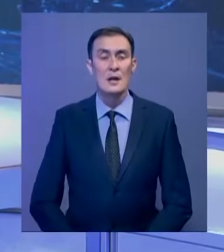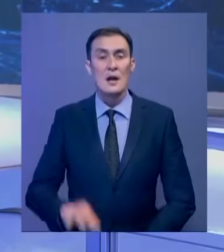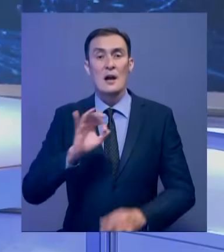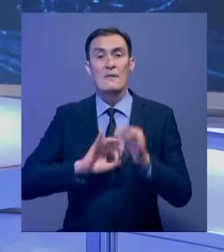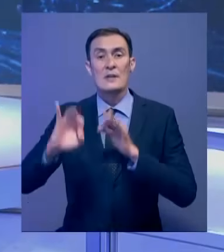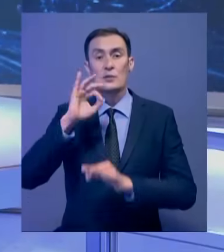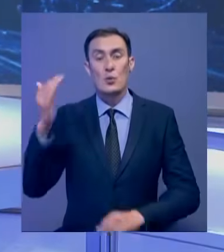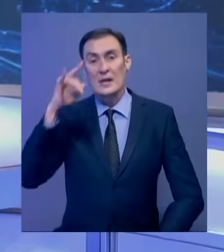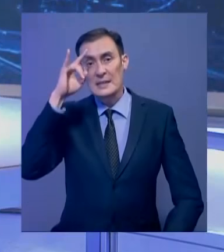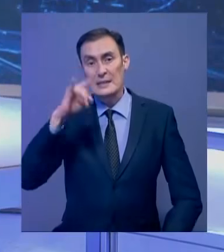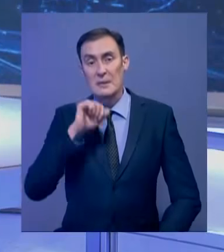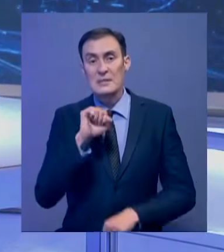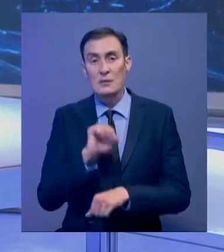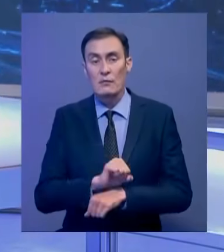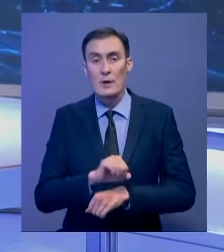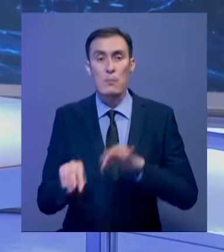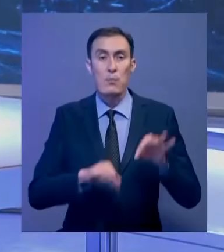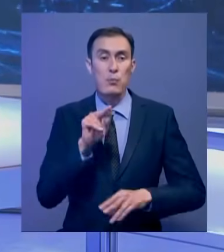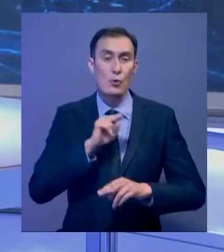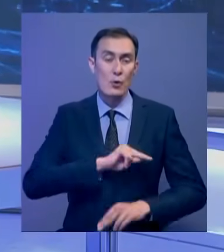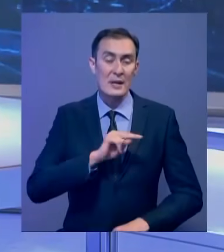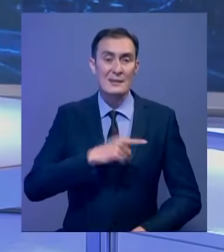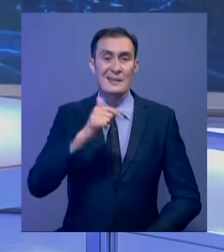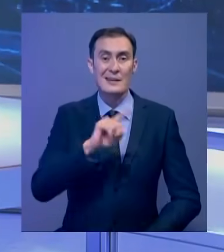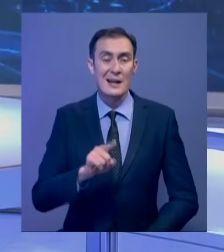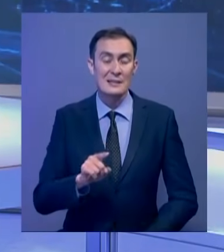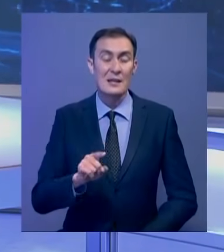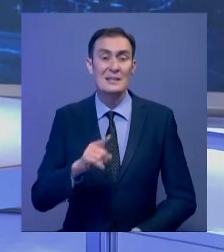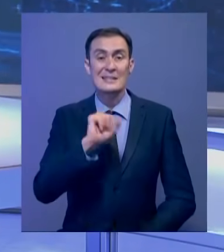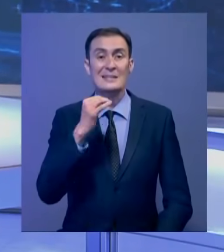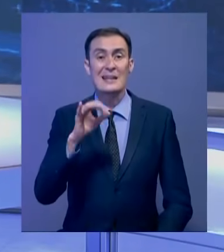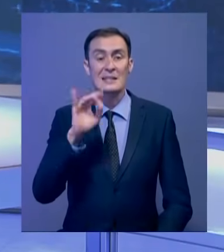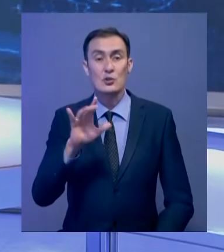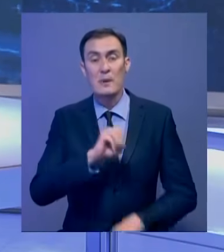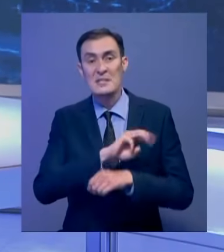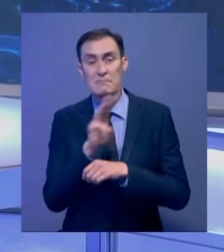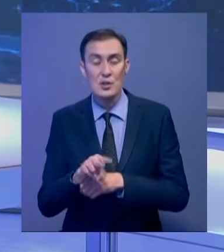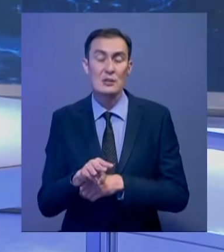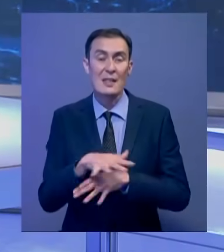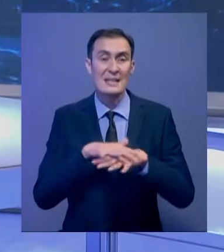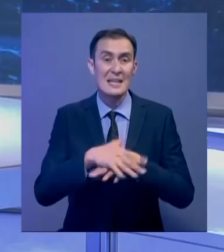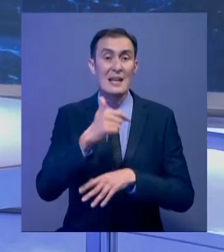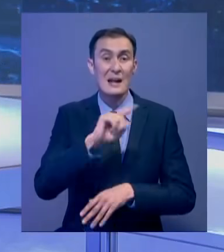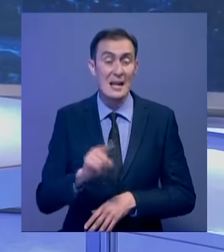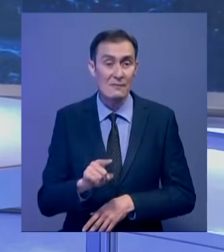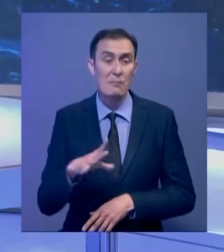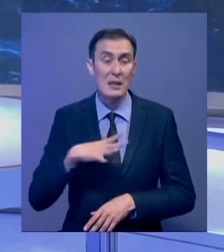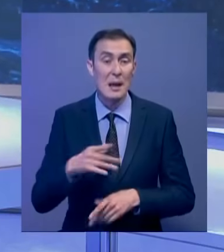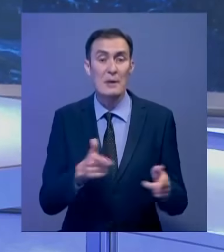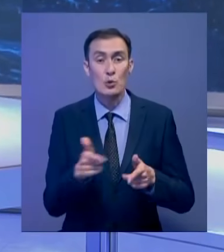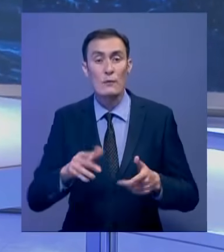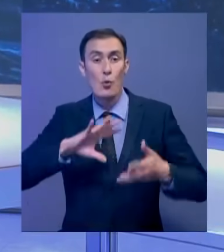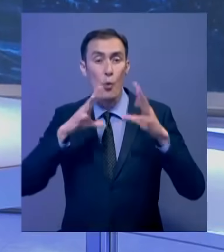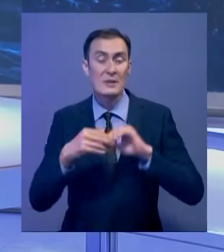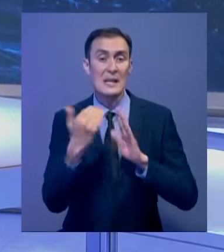На востоке Казахстана приостановлен проект газификации Зайсанского района. Для того, чтобы обеспечить население голубым топливом, была